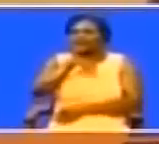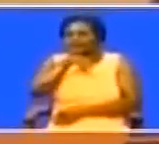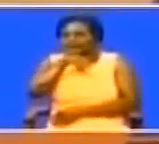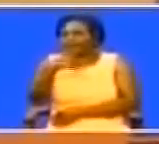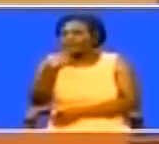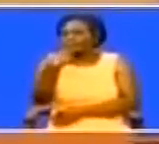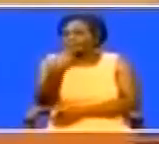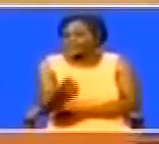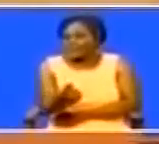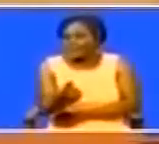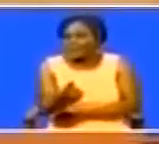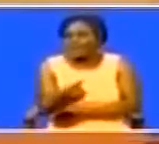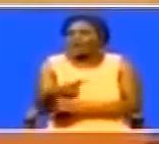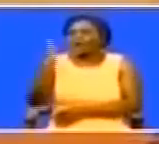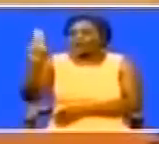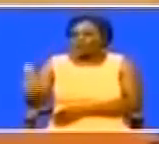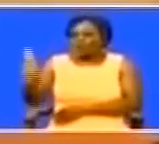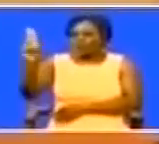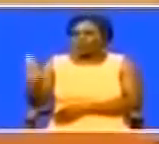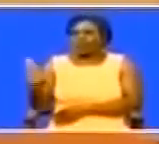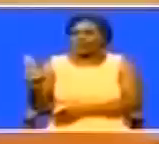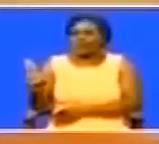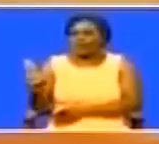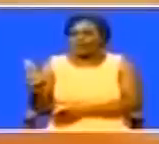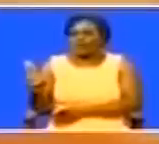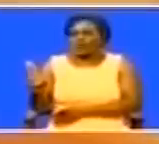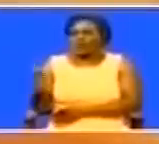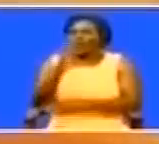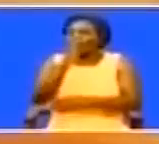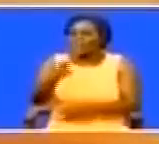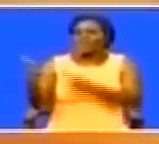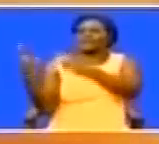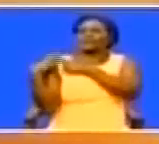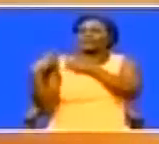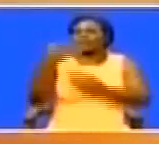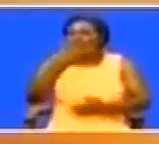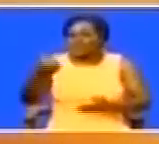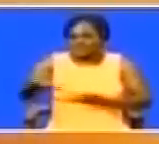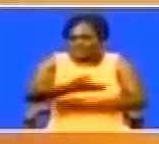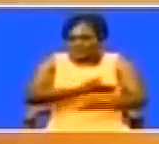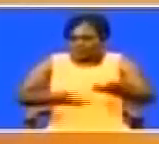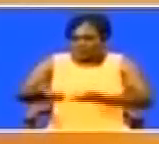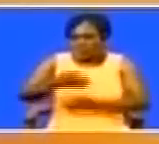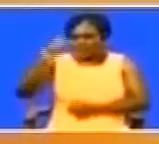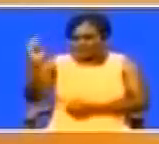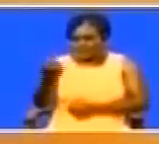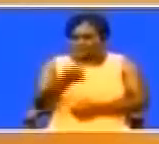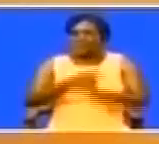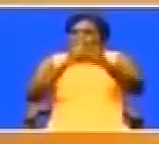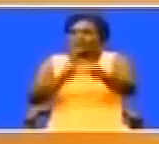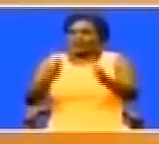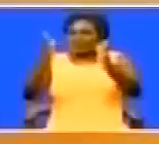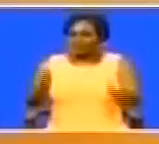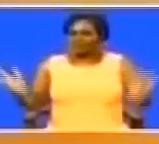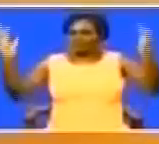upinzani amemtaka Rais Uhuru Kenyatta kuwajibika katika kuboresha uchumi wa taifa la Kenya, Hussein Mohamed